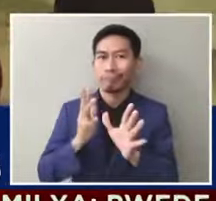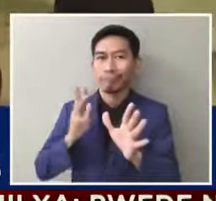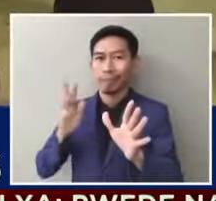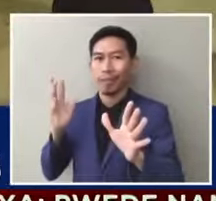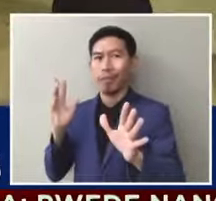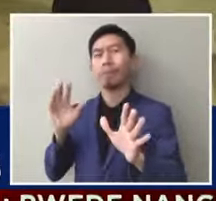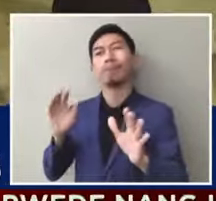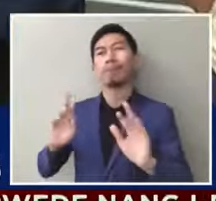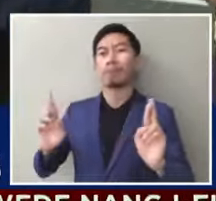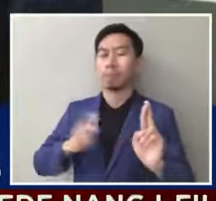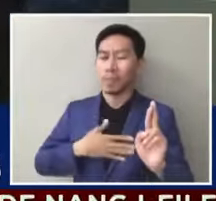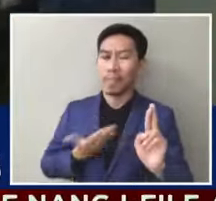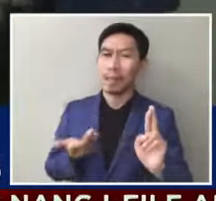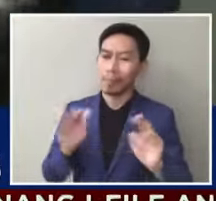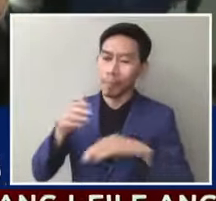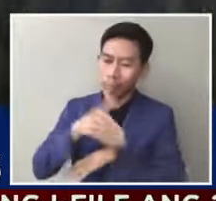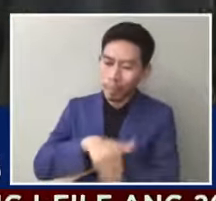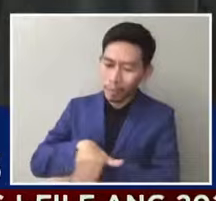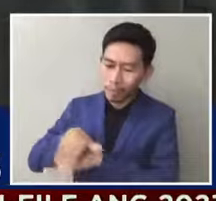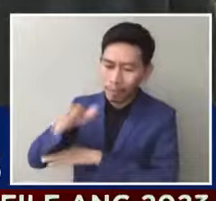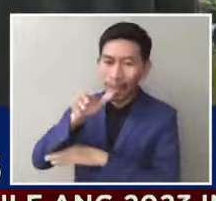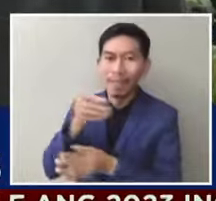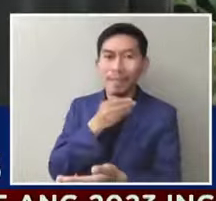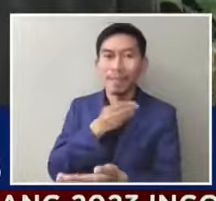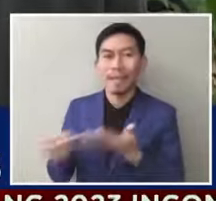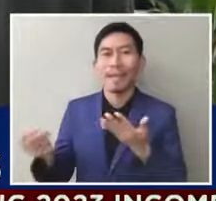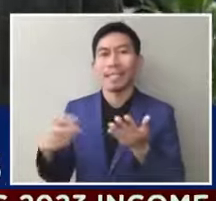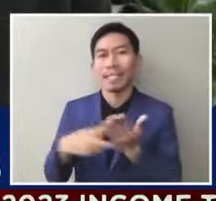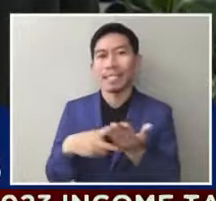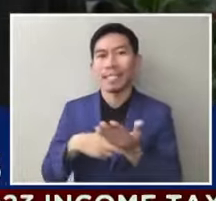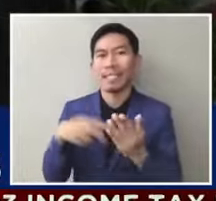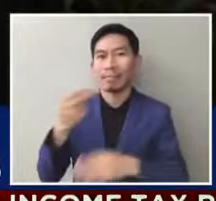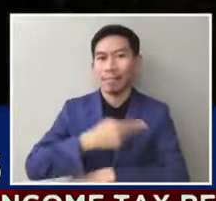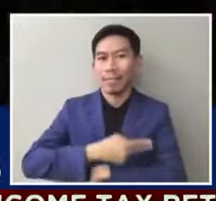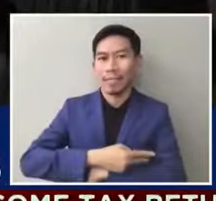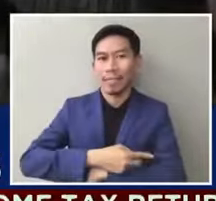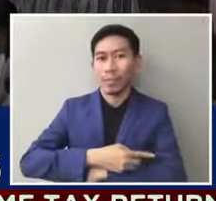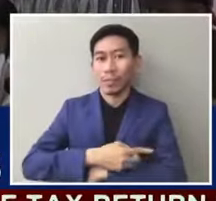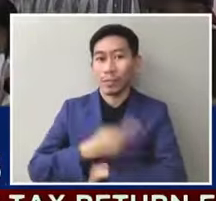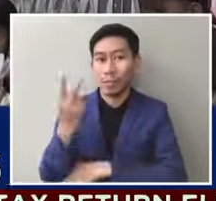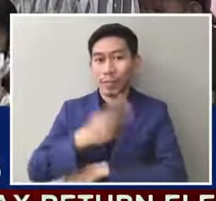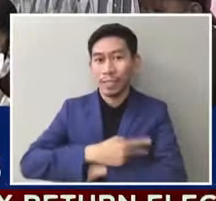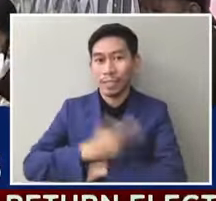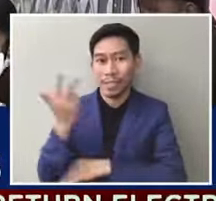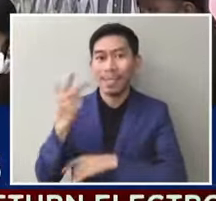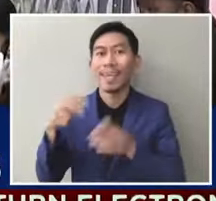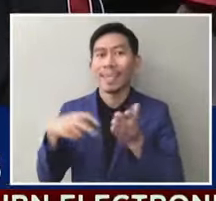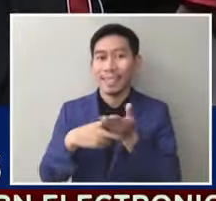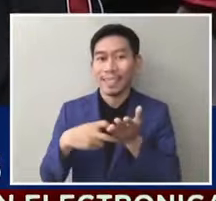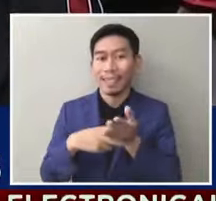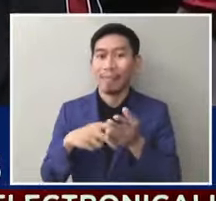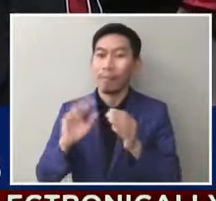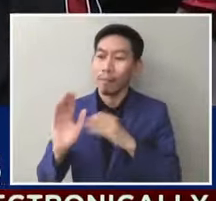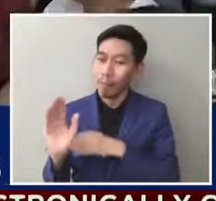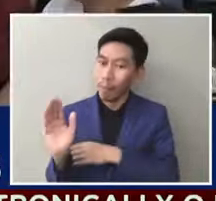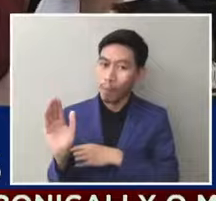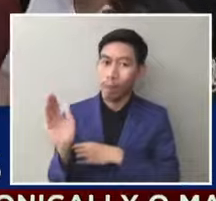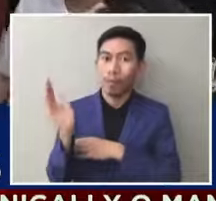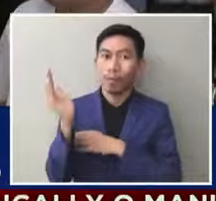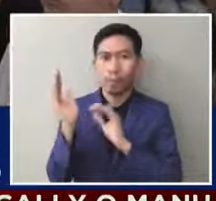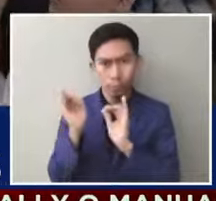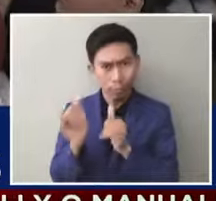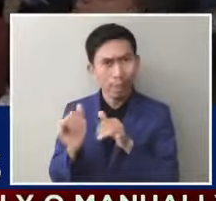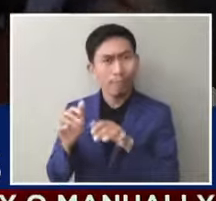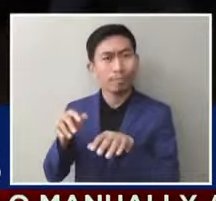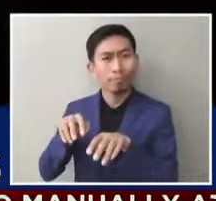ng Beanieverse day 2 at day 3 concert tickets. Pagdating ng umaga, hindi nawala ang pila at